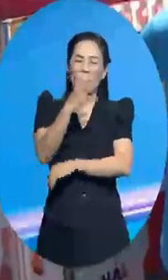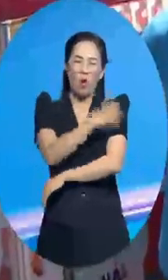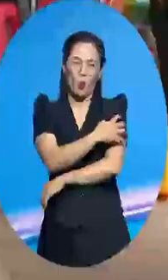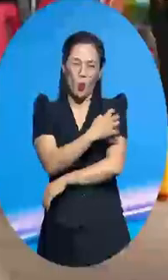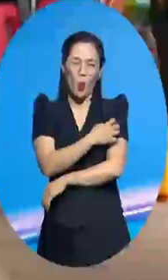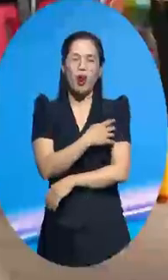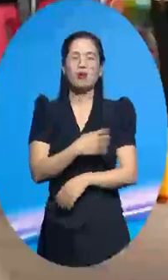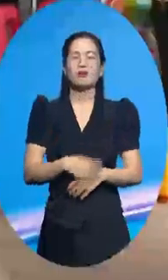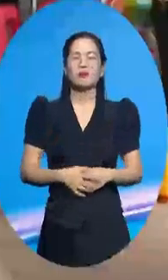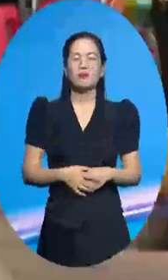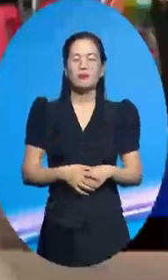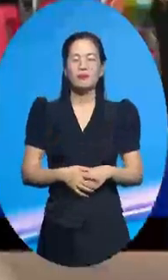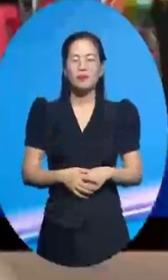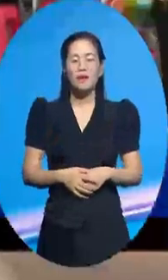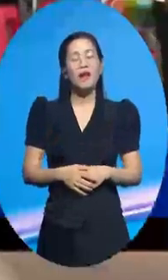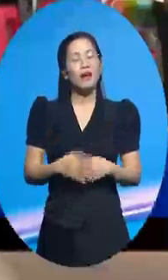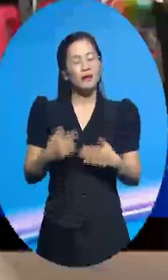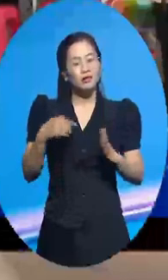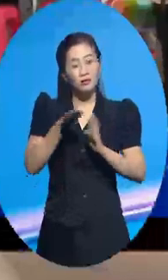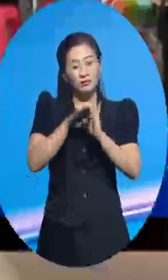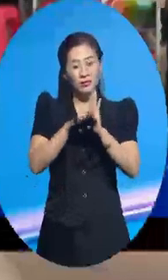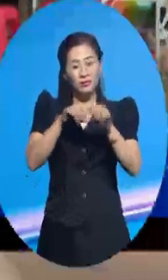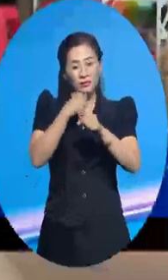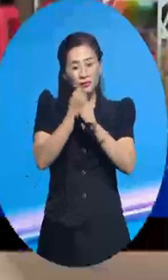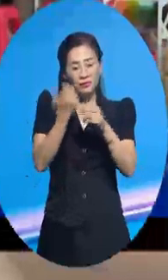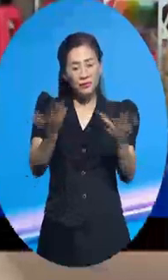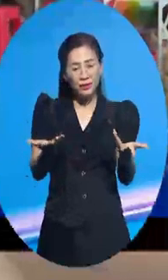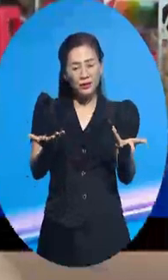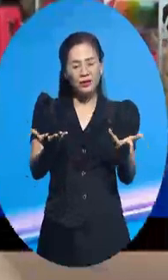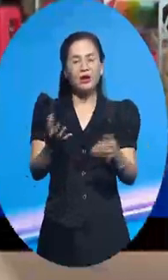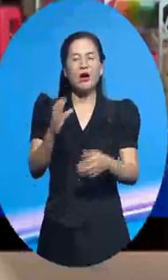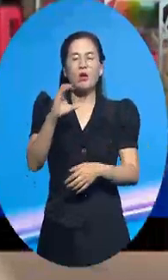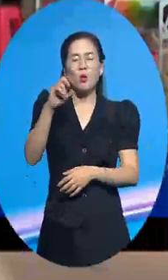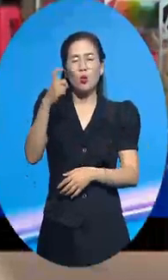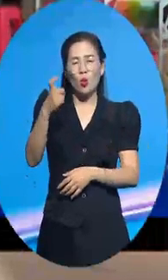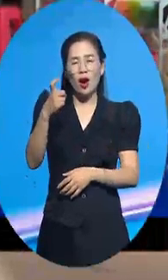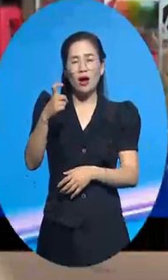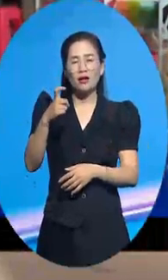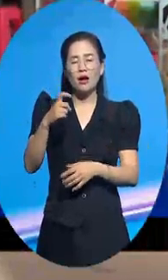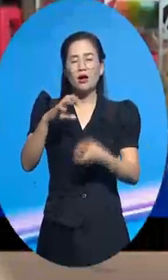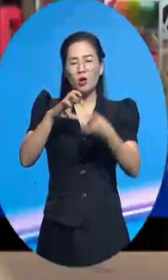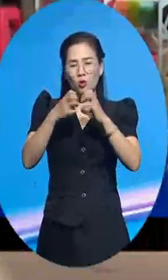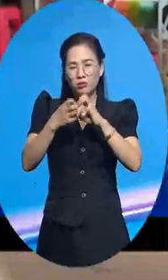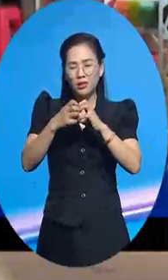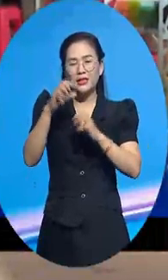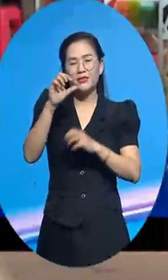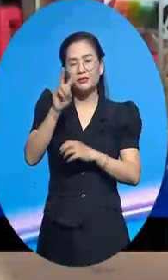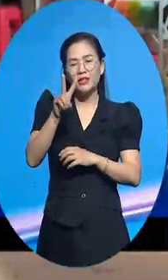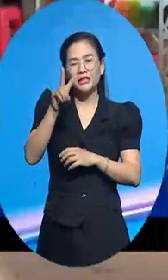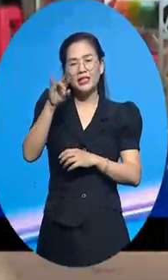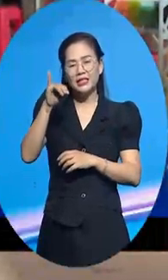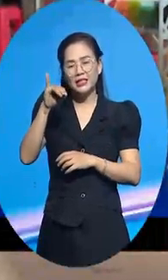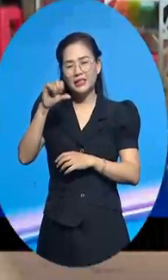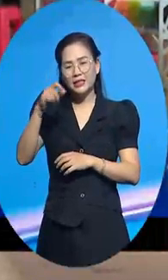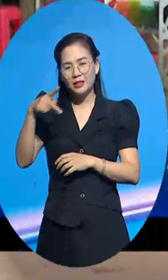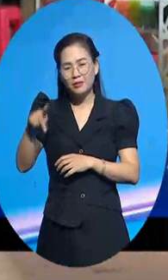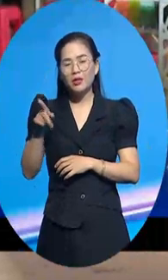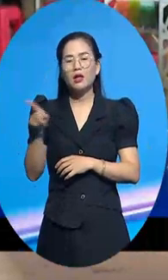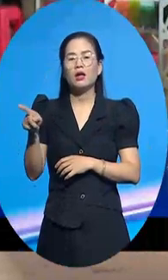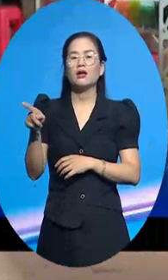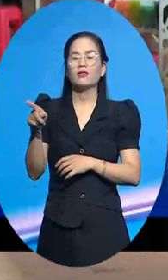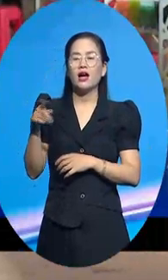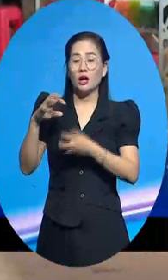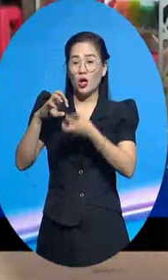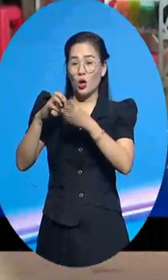2023-2028. Phiên chợ Phúc Lợi năm nay thì được Công đoàn Khu nghiệp Việt Nam Singapore phối hợp cùng với Công ty Sự kiện và Du lịch Ánh Dương tổ